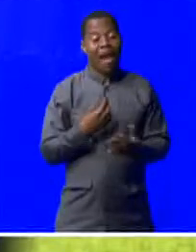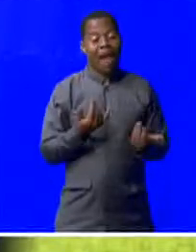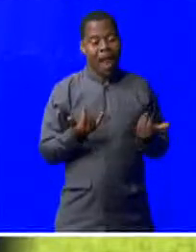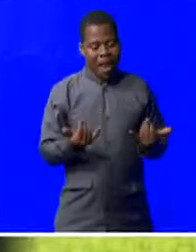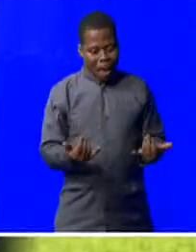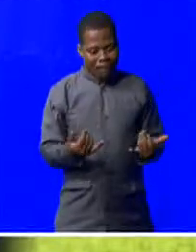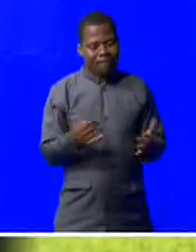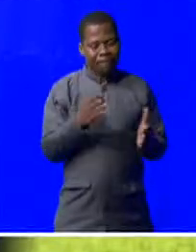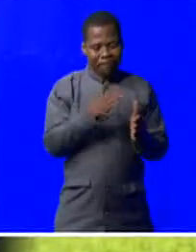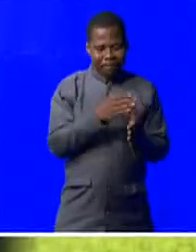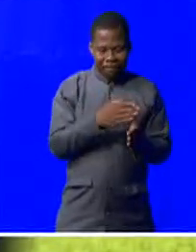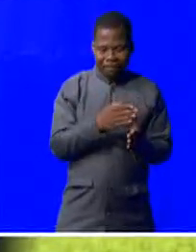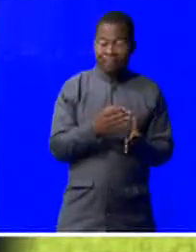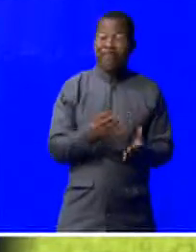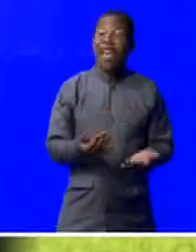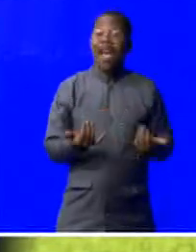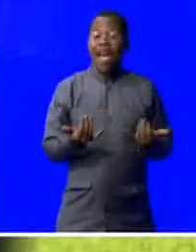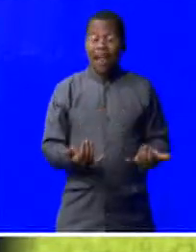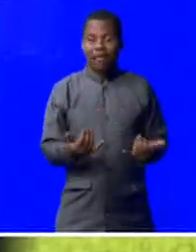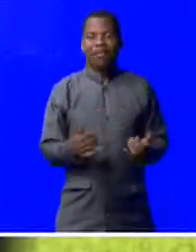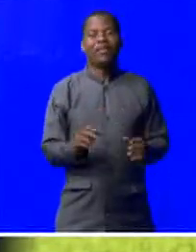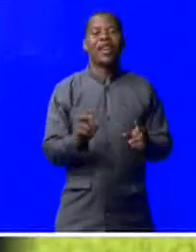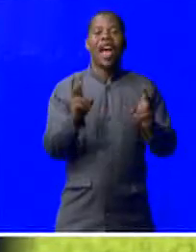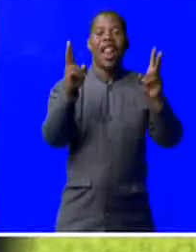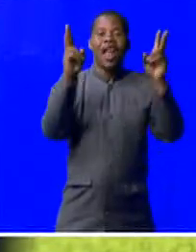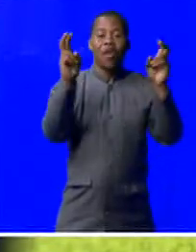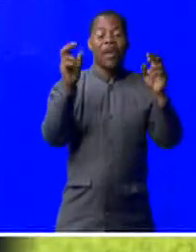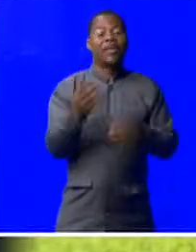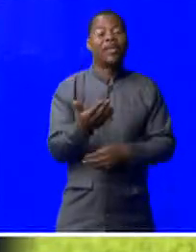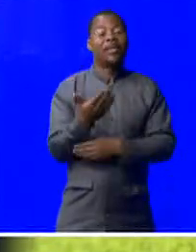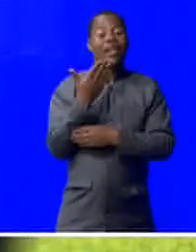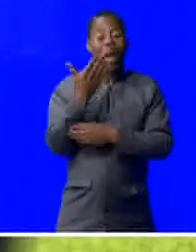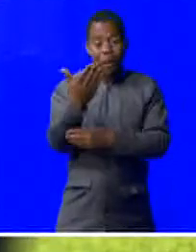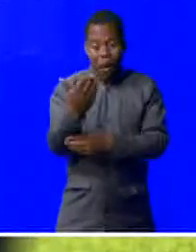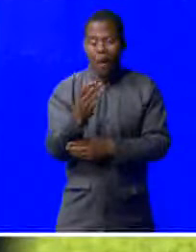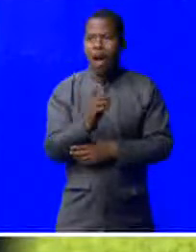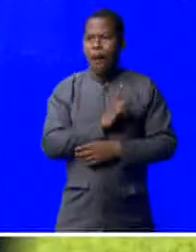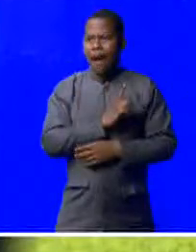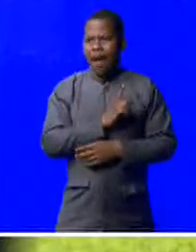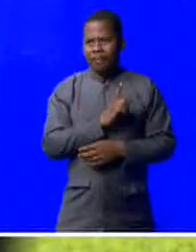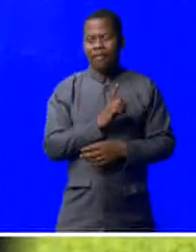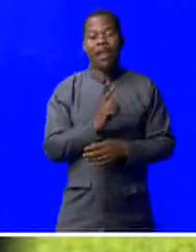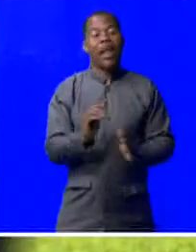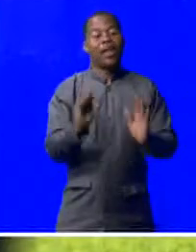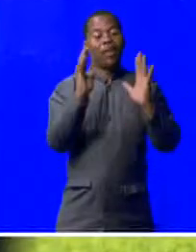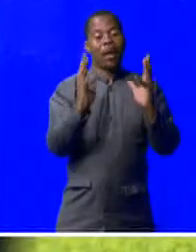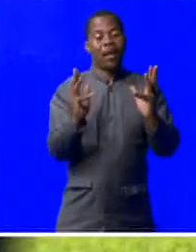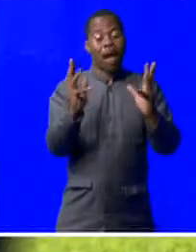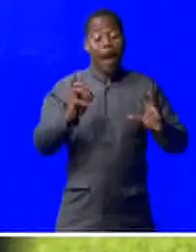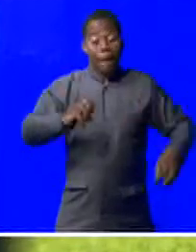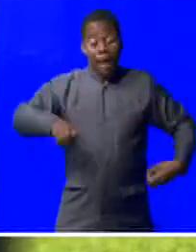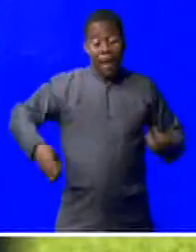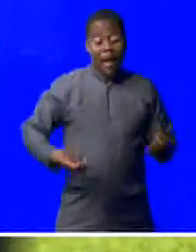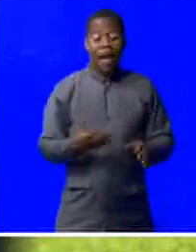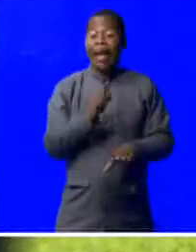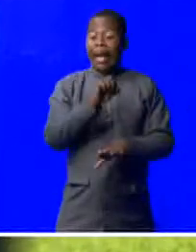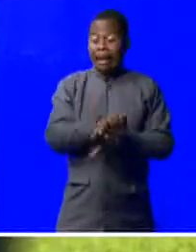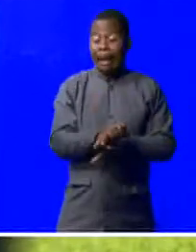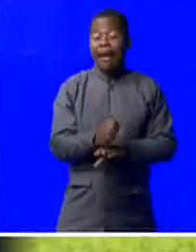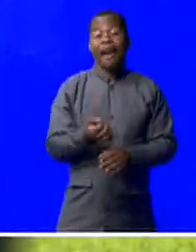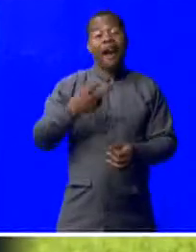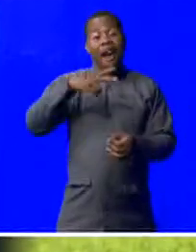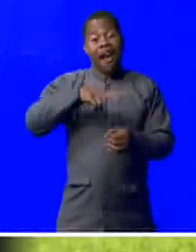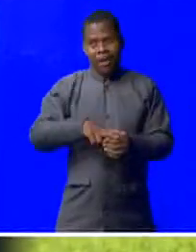wenophakathi siyayibonga le topic lokuthi ikhulunyiswe la siyayibonga nane kuthi